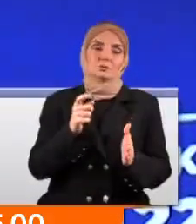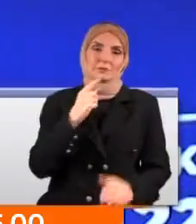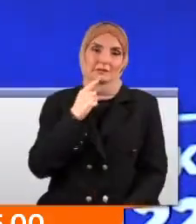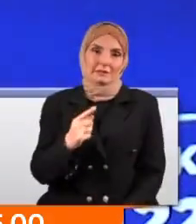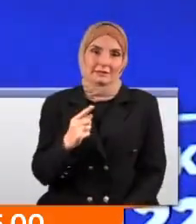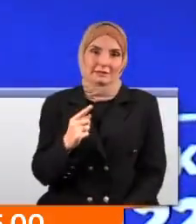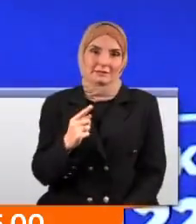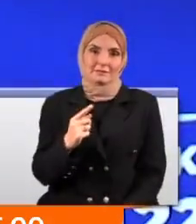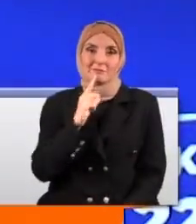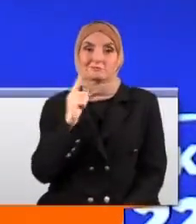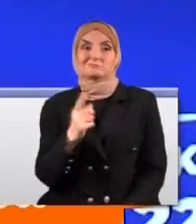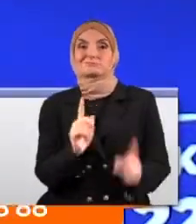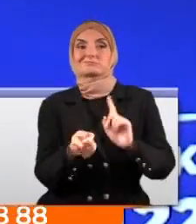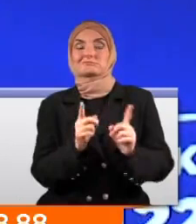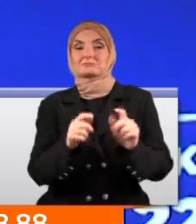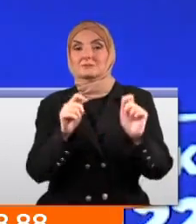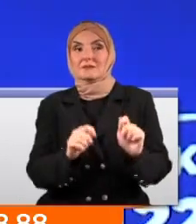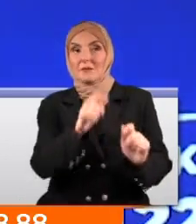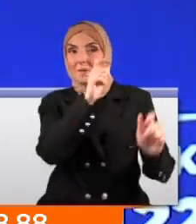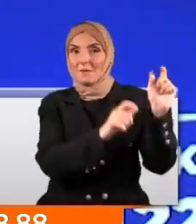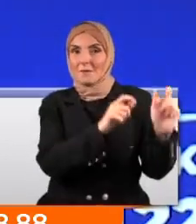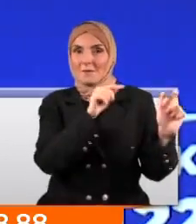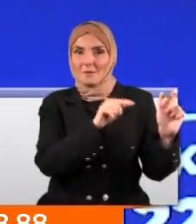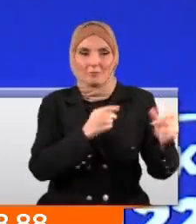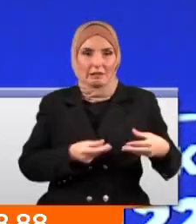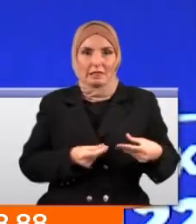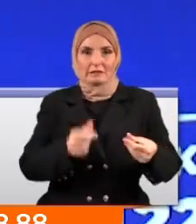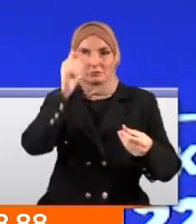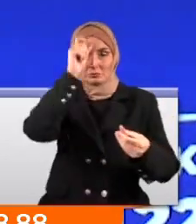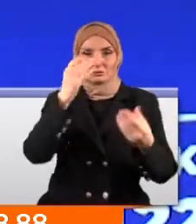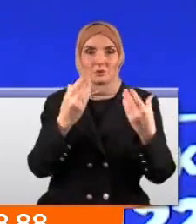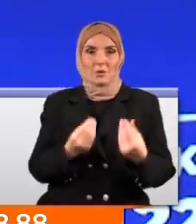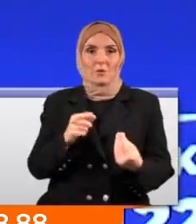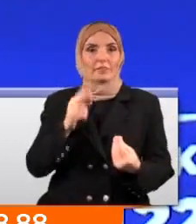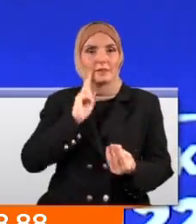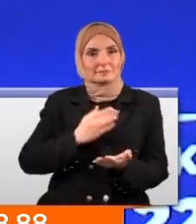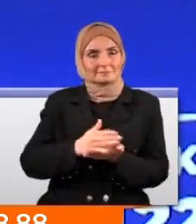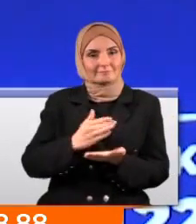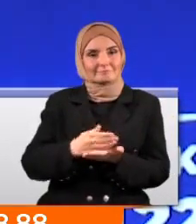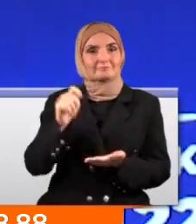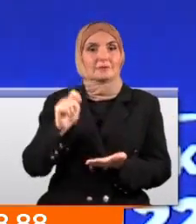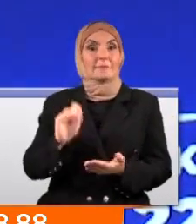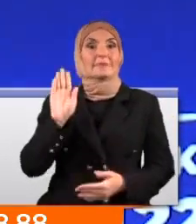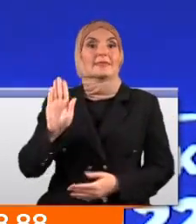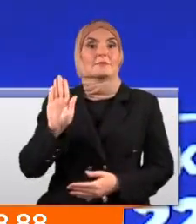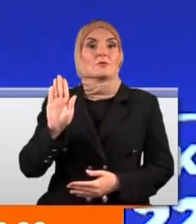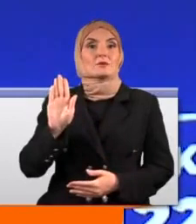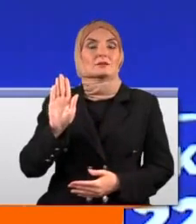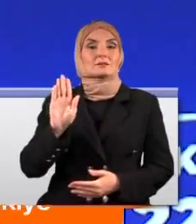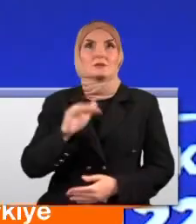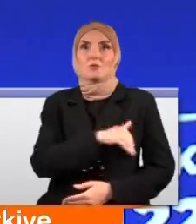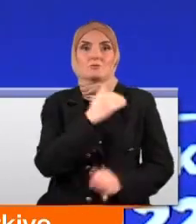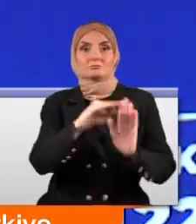Vesayetçilerin bıraktığı enkazı temizleyerek demokrasimizin standartlarını sizlerle beraber